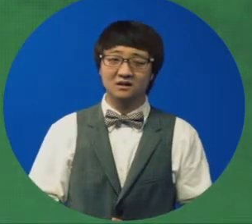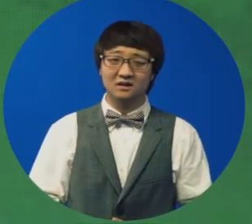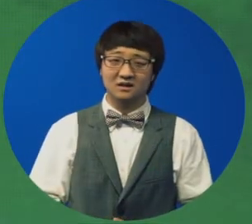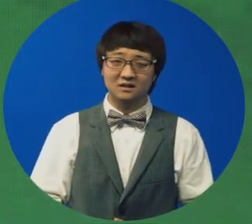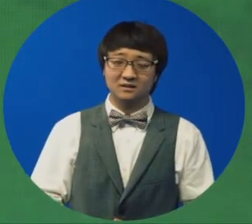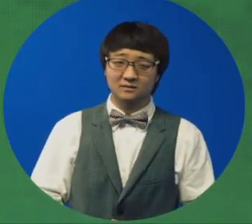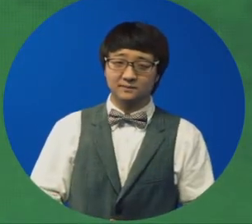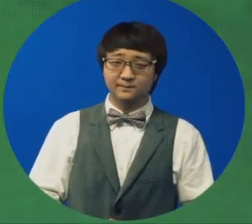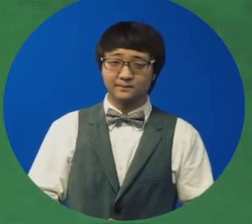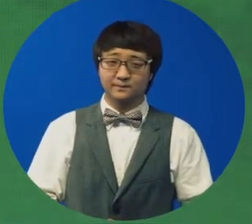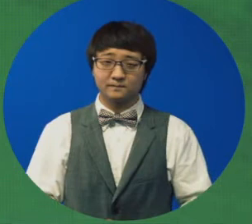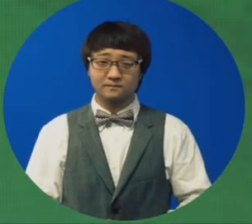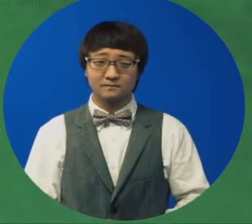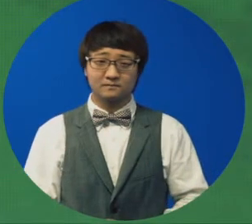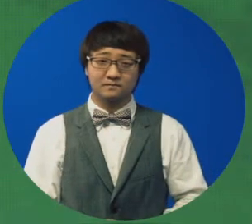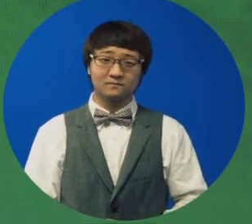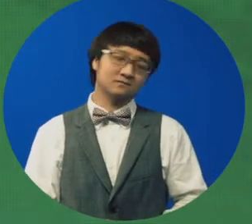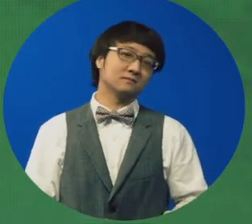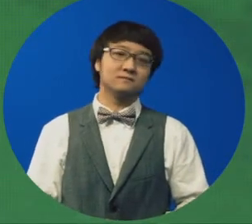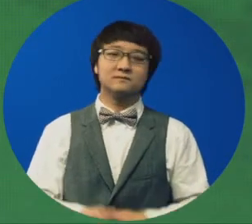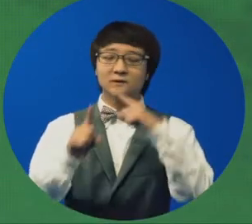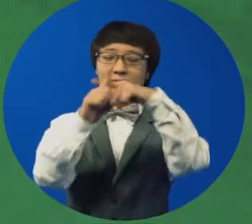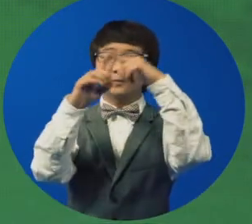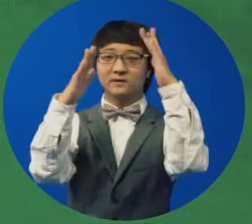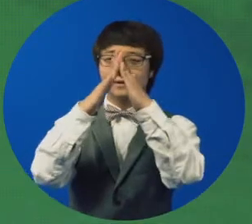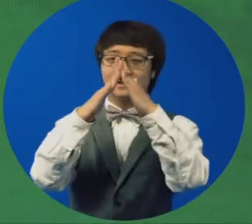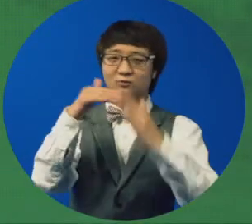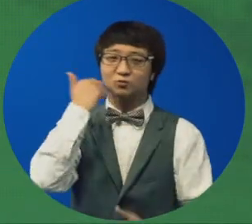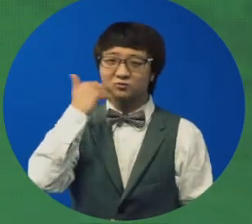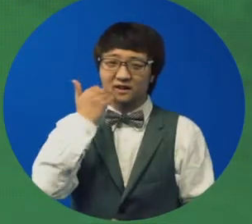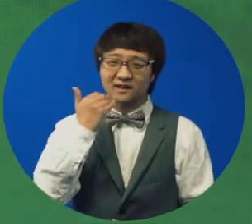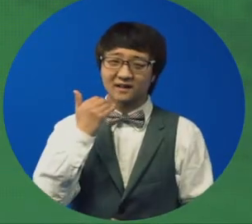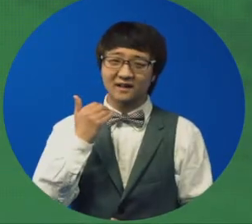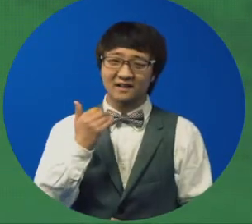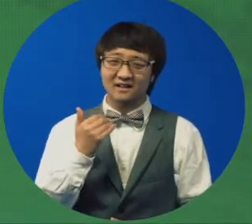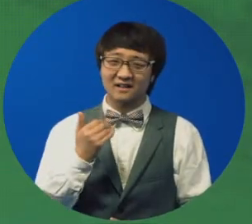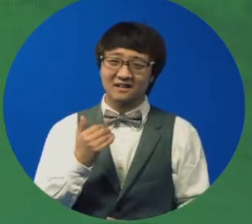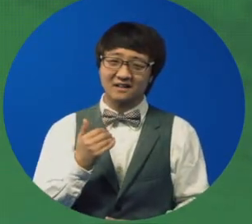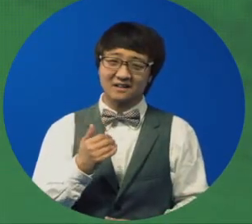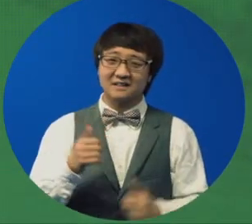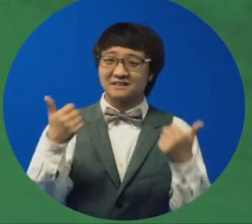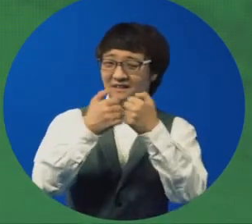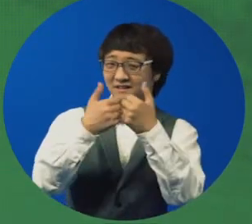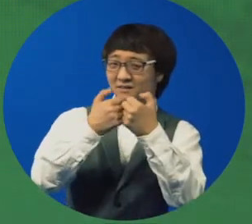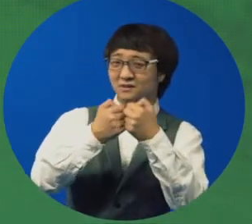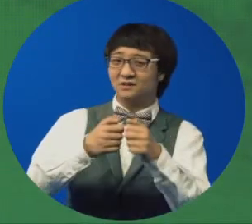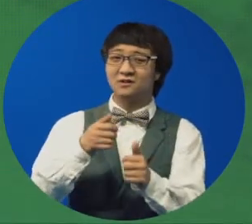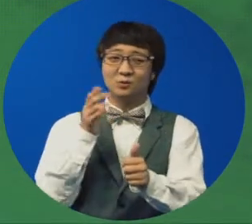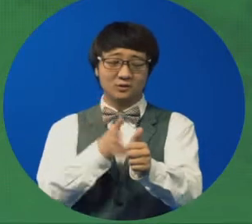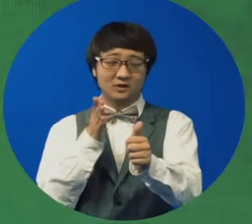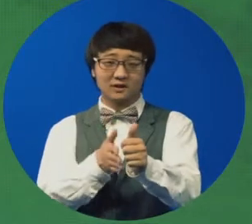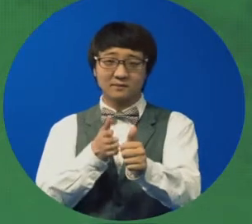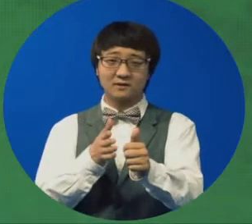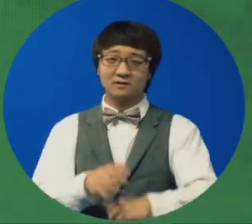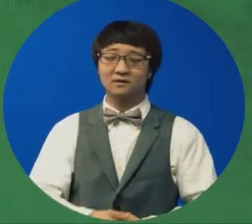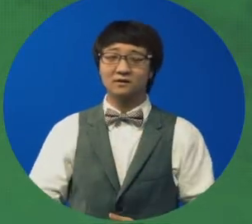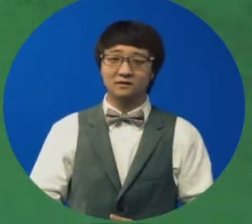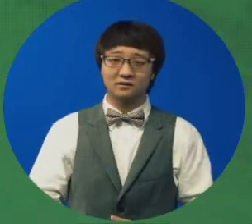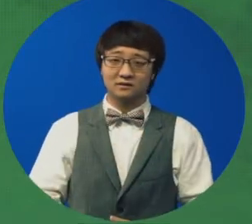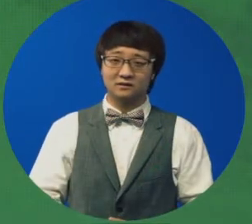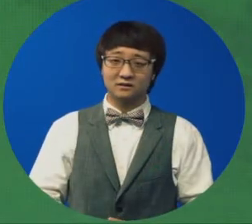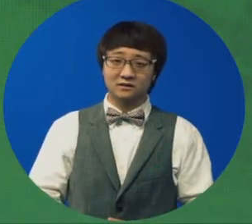욕망입니다. 우리 교인들이 누군가 저에게 상담을 요청하고 저에게 문제를 이야기했을 때 저는 이 문제에